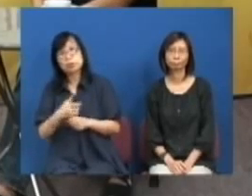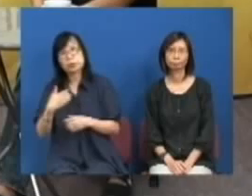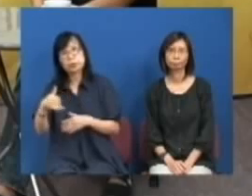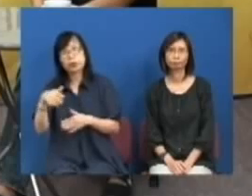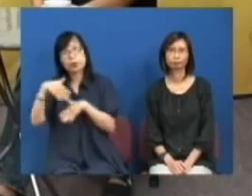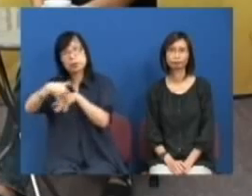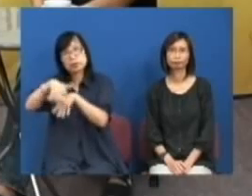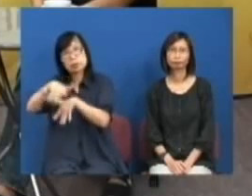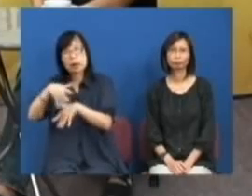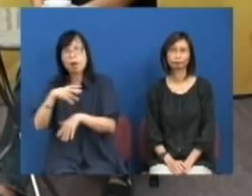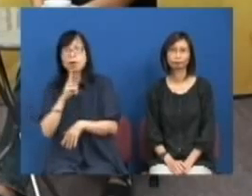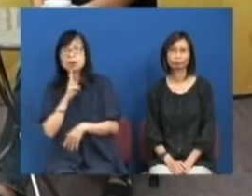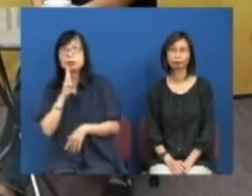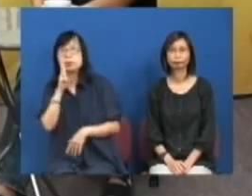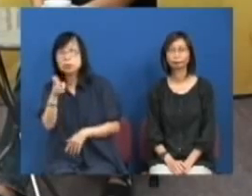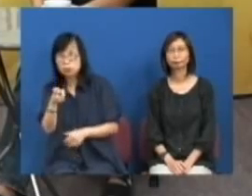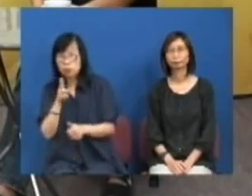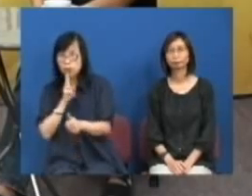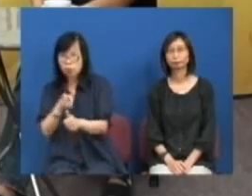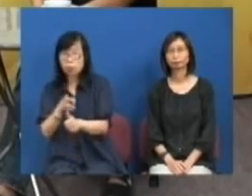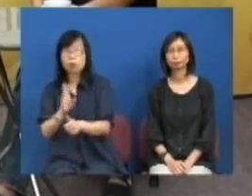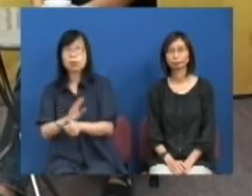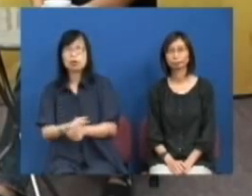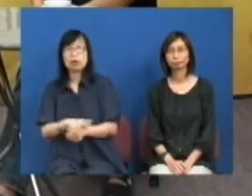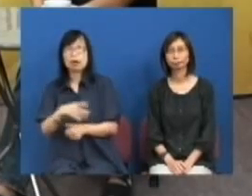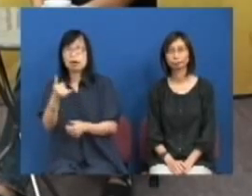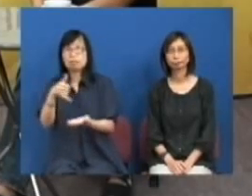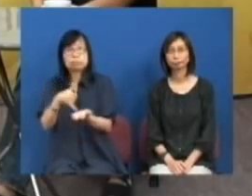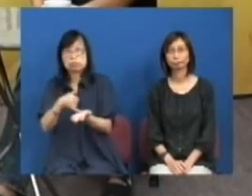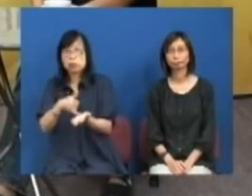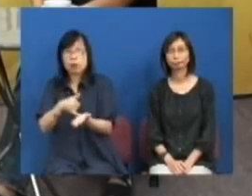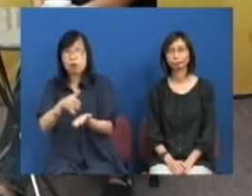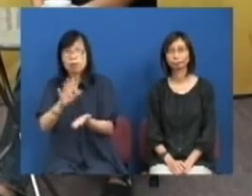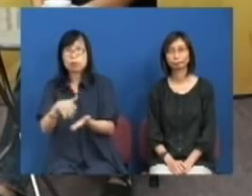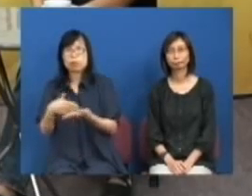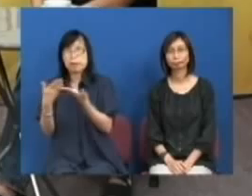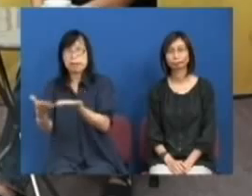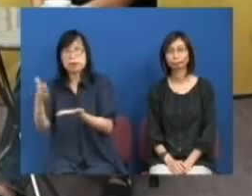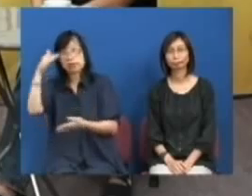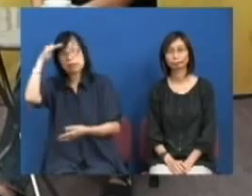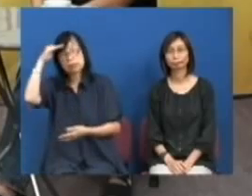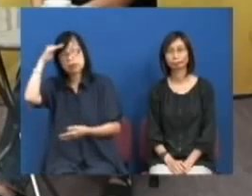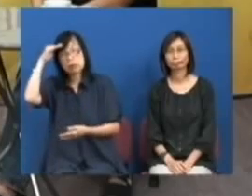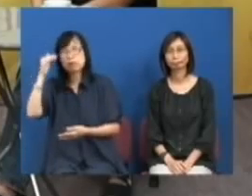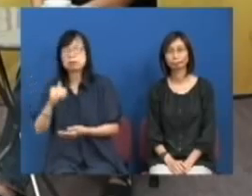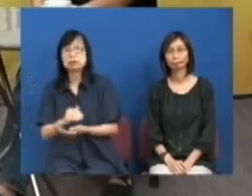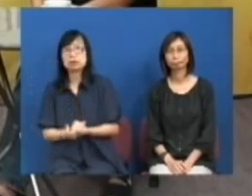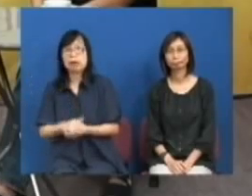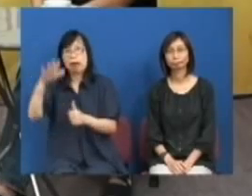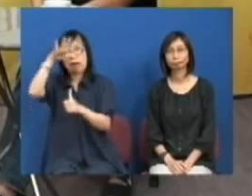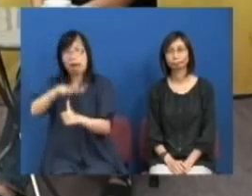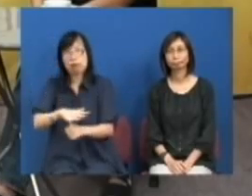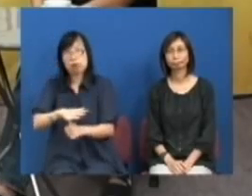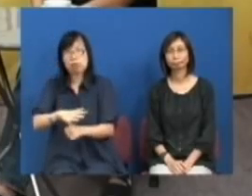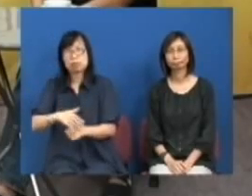好多時你勸佢，即係話喺勢孤力弱之下，或者係冇準備之下，或者喺警方一個即係壓倒性